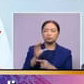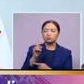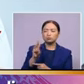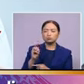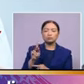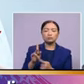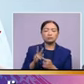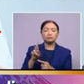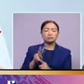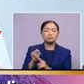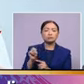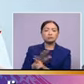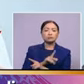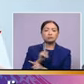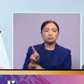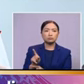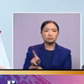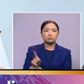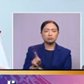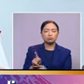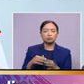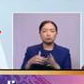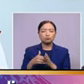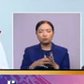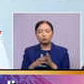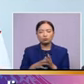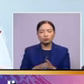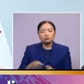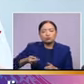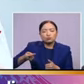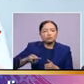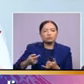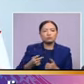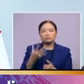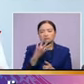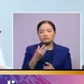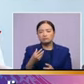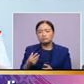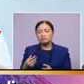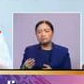พรรคตั้งแต่เสนีตายเนี่ยอุดมการณ์มันก็อ่อนมาเรื่อยๆๆๆๆผมสังเกตมาตลอด